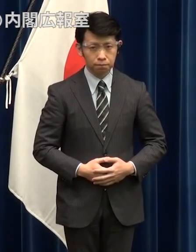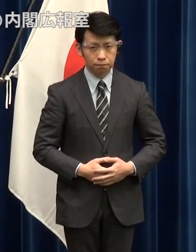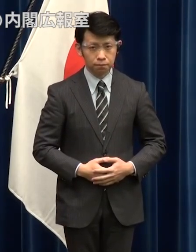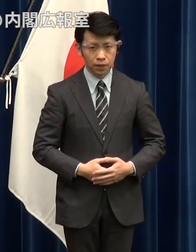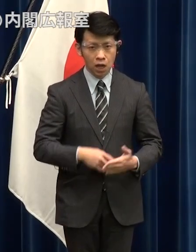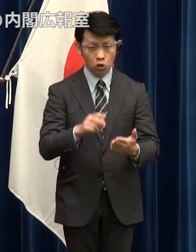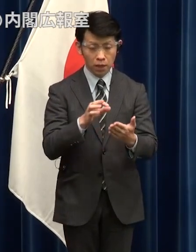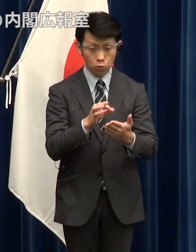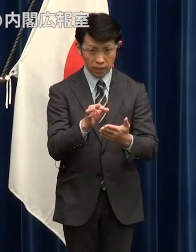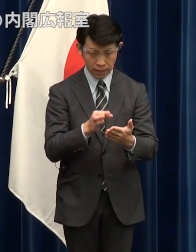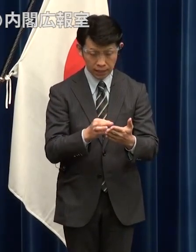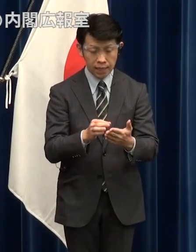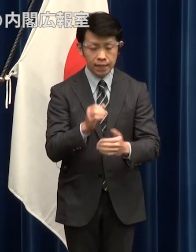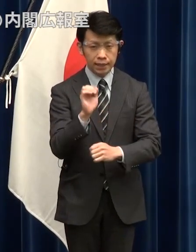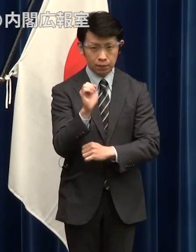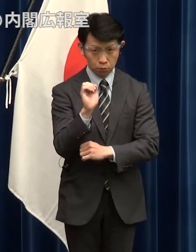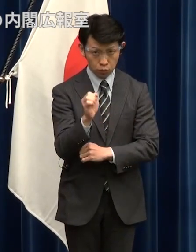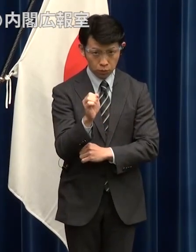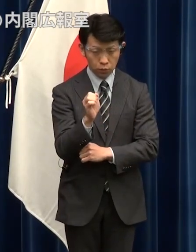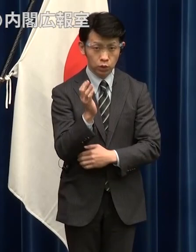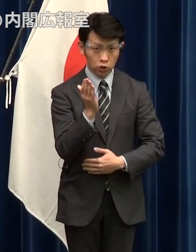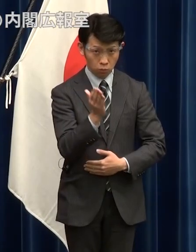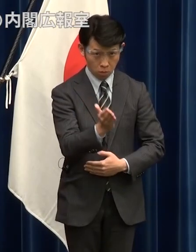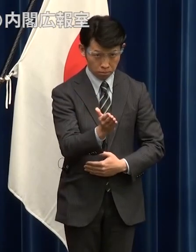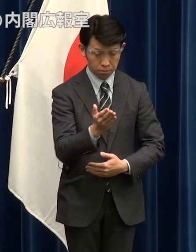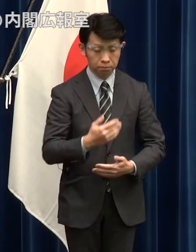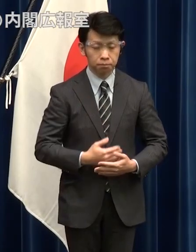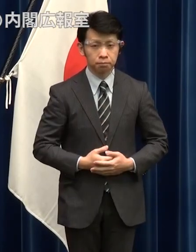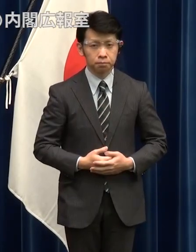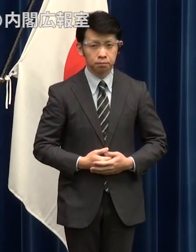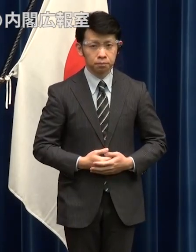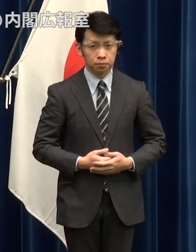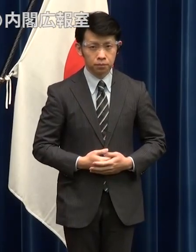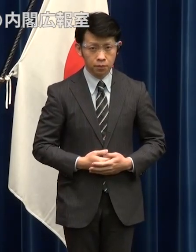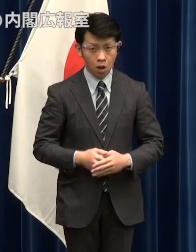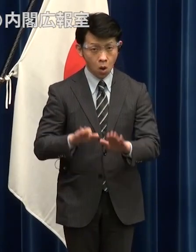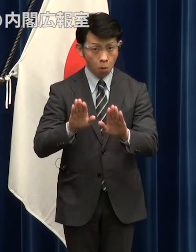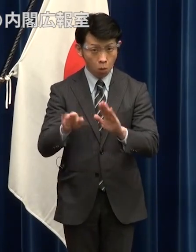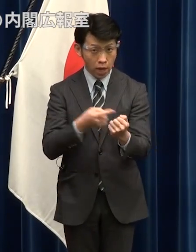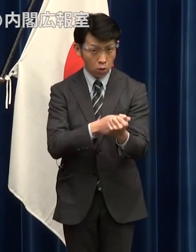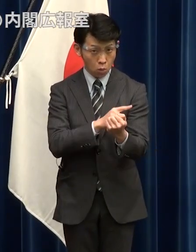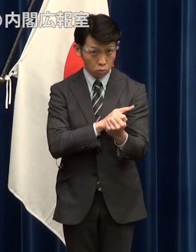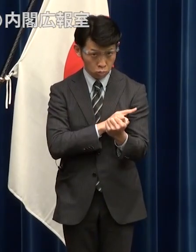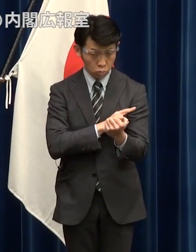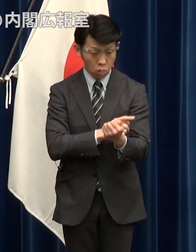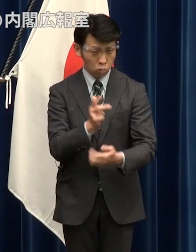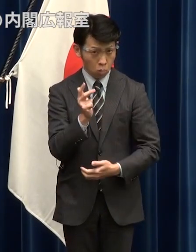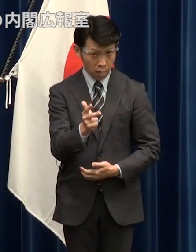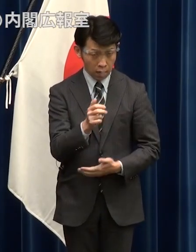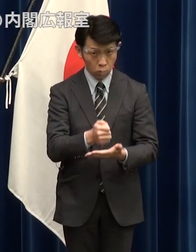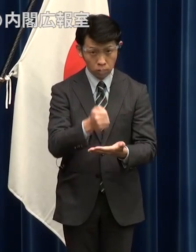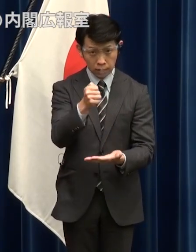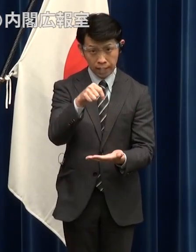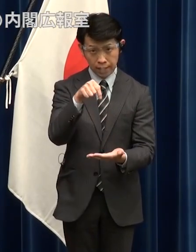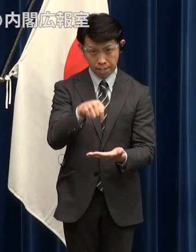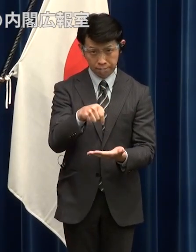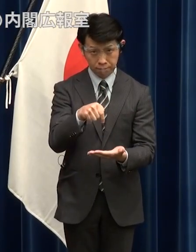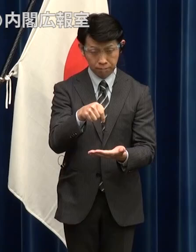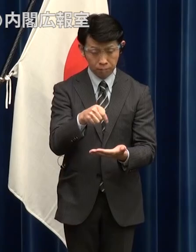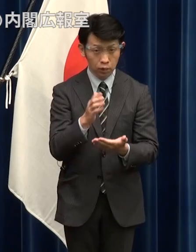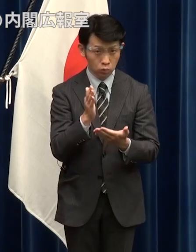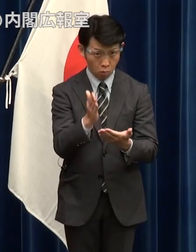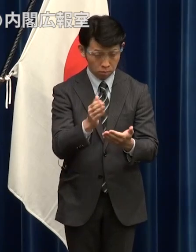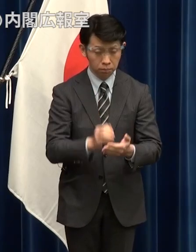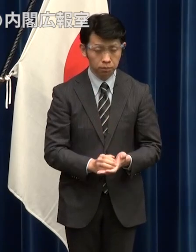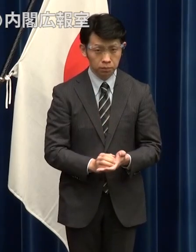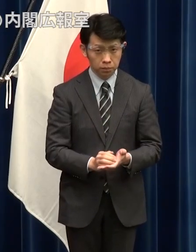読売新聞の中川です。 はい。 防衛力強化のための財源についてお伺いいたします。総